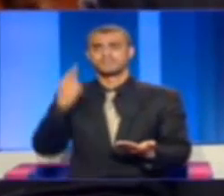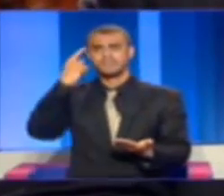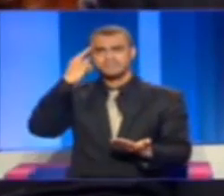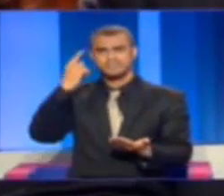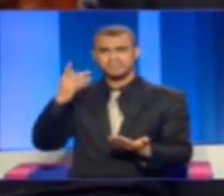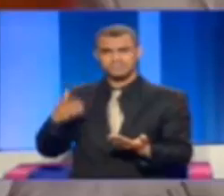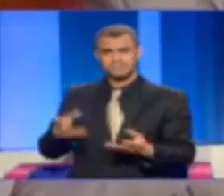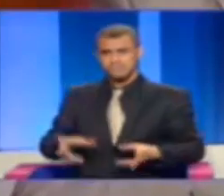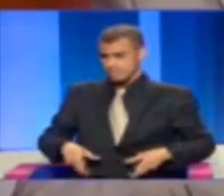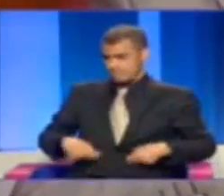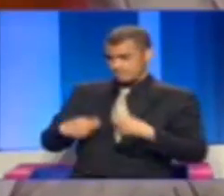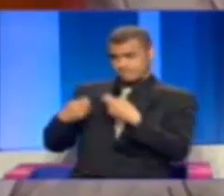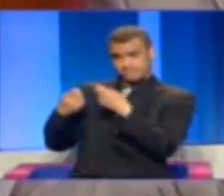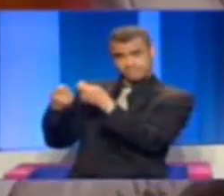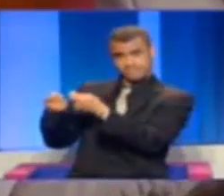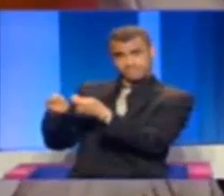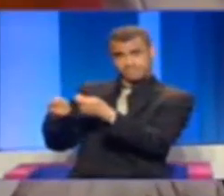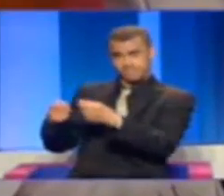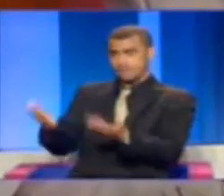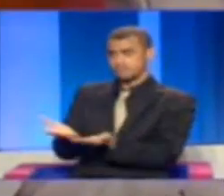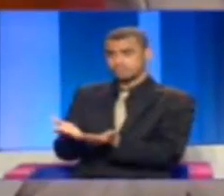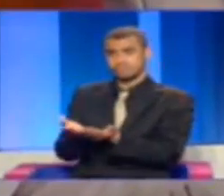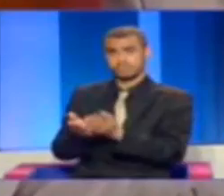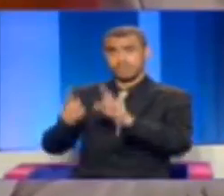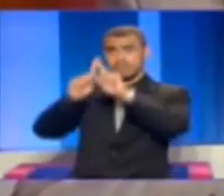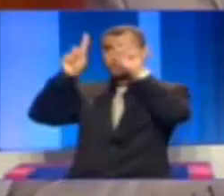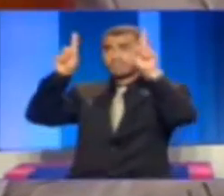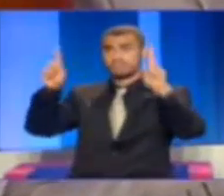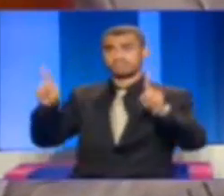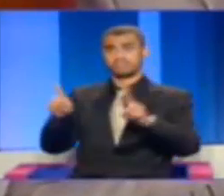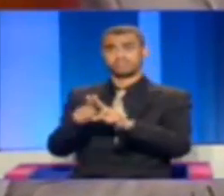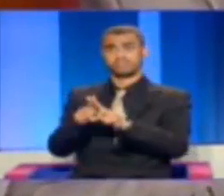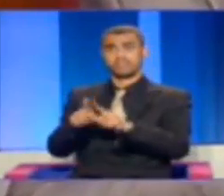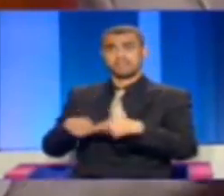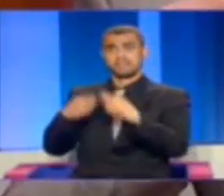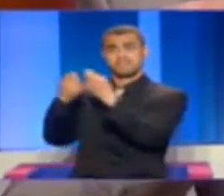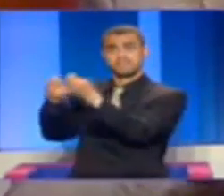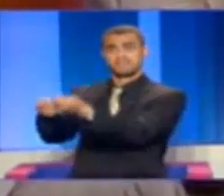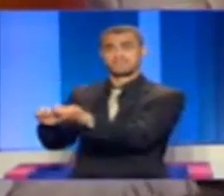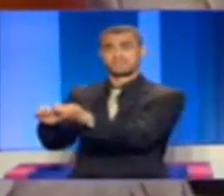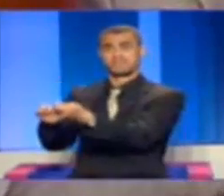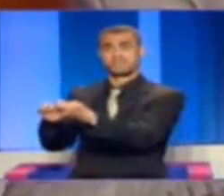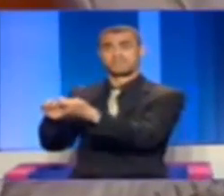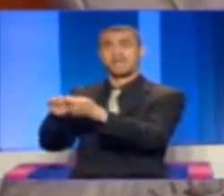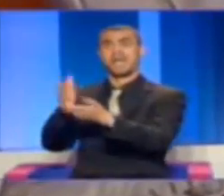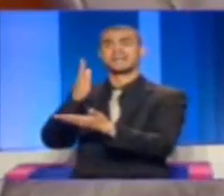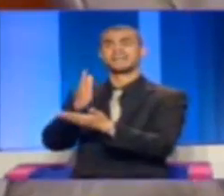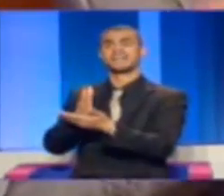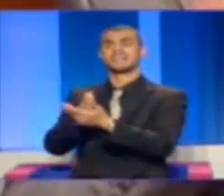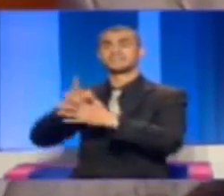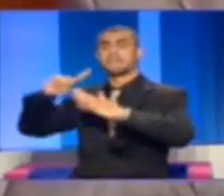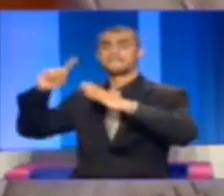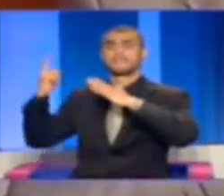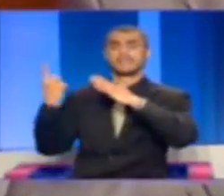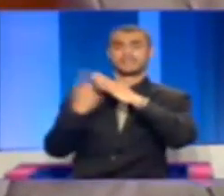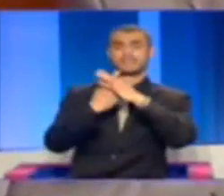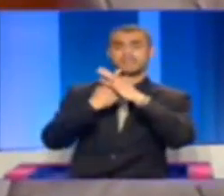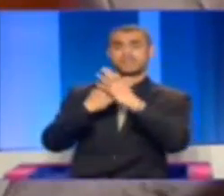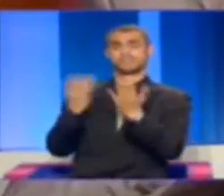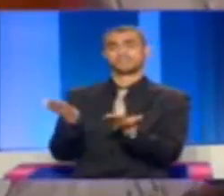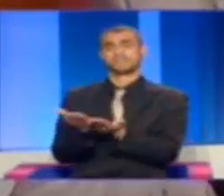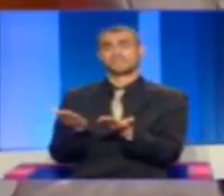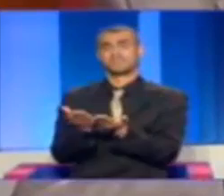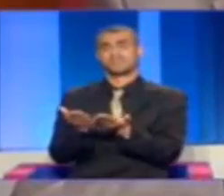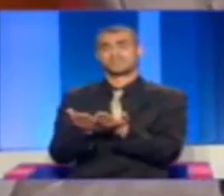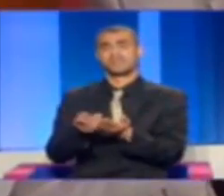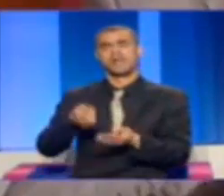ديال المدرسه اللي كنعطيوه الشهاده المدرسيه كنديروا له تلميذ قسم الادماج المدرسي. ما كنديرولوش تلميذ القسم الثالث او القسم